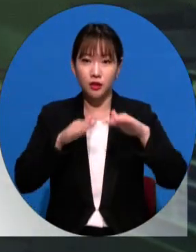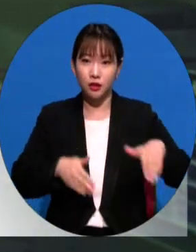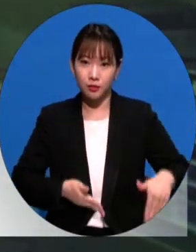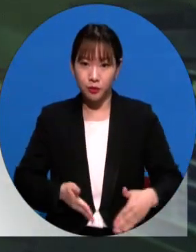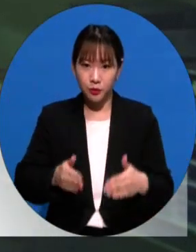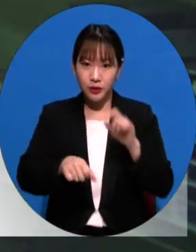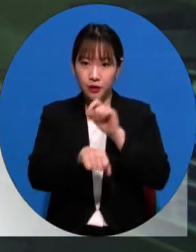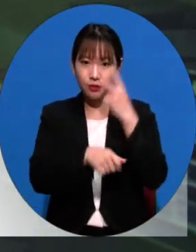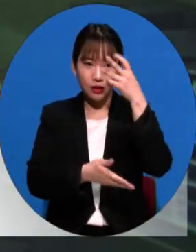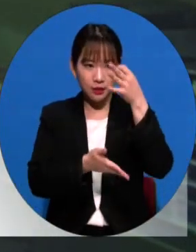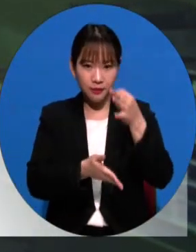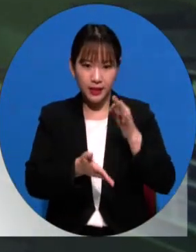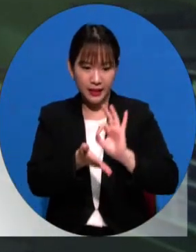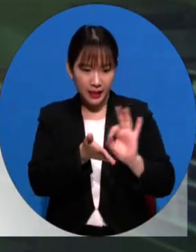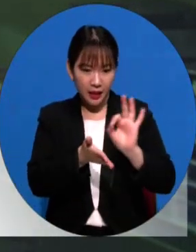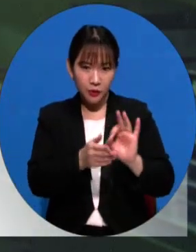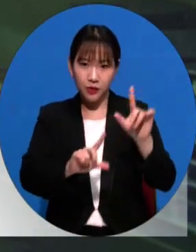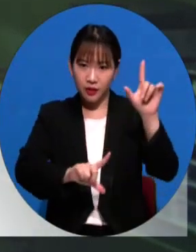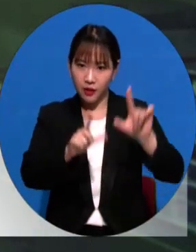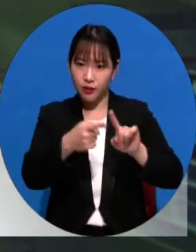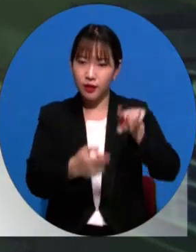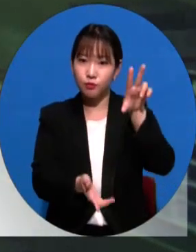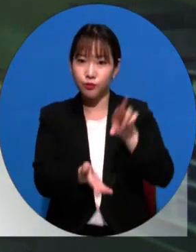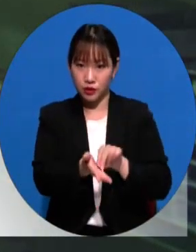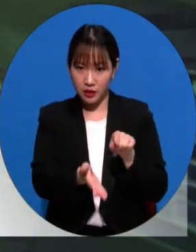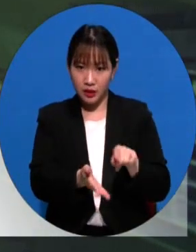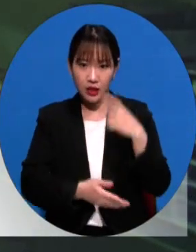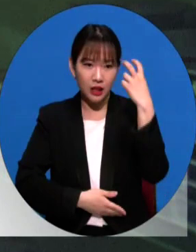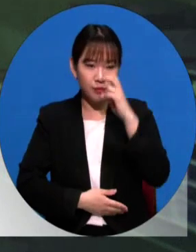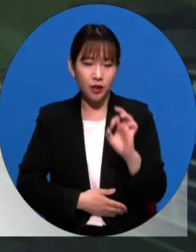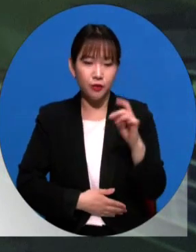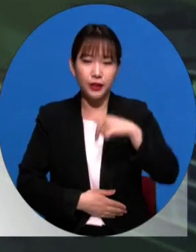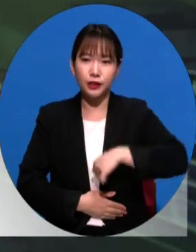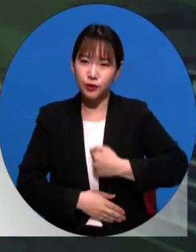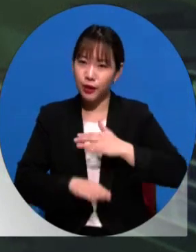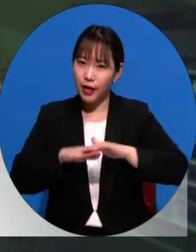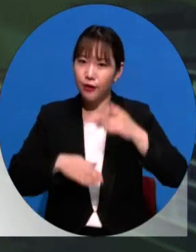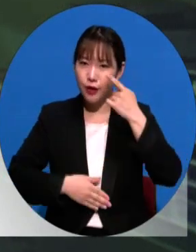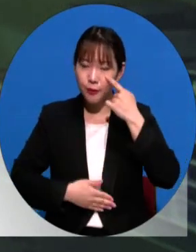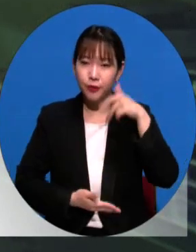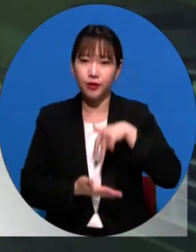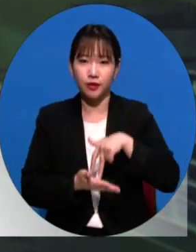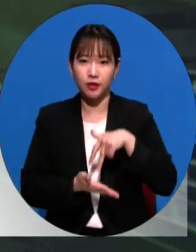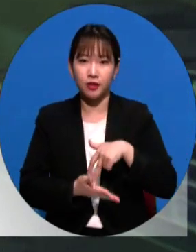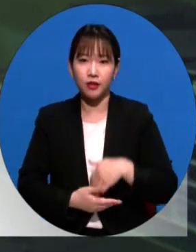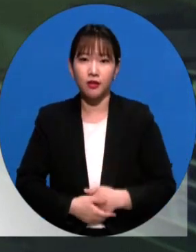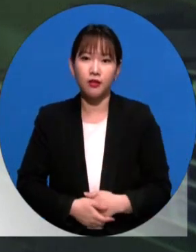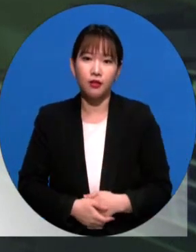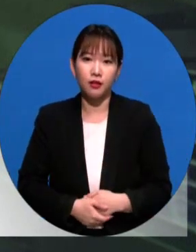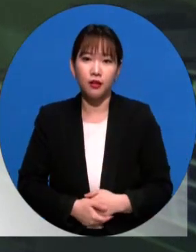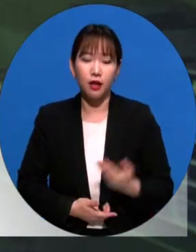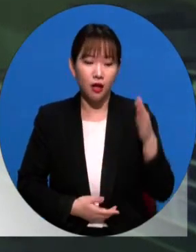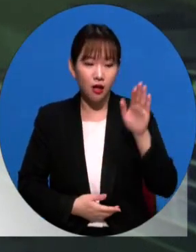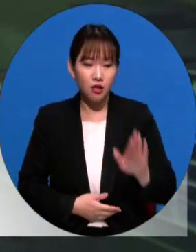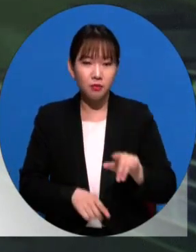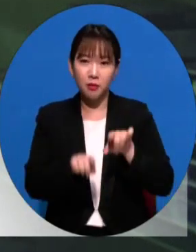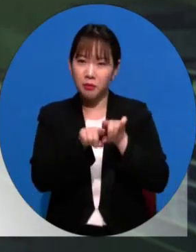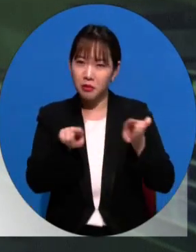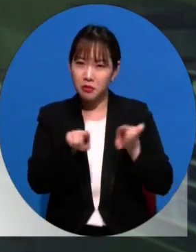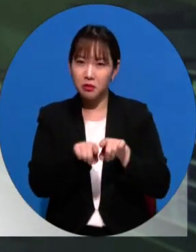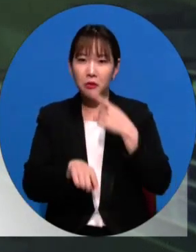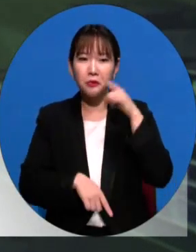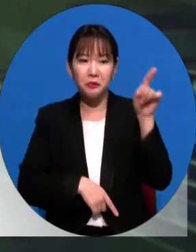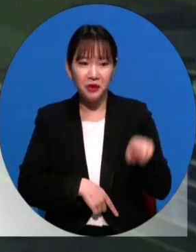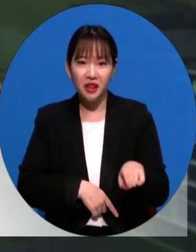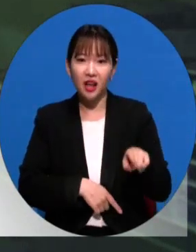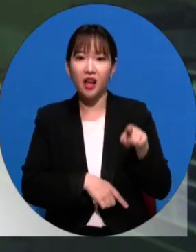전라남도는 사무관리비 집행 실태에 대한 문제를 감사를 통해 스스로 풀어보겠다는 입장입니다. 하지만 평소 외상